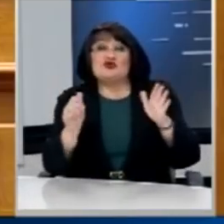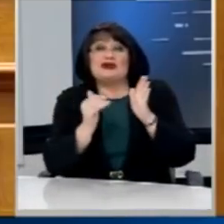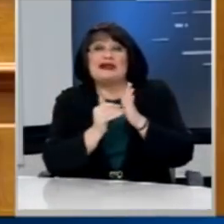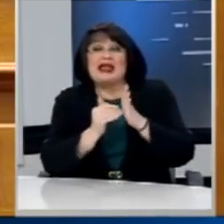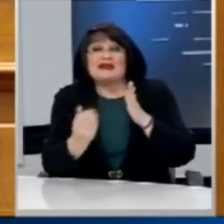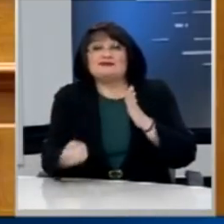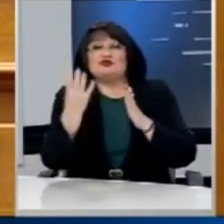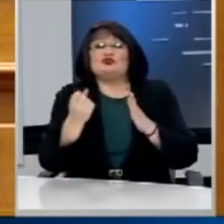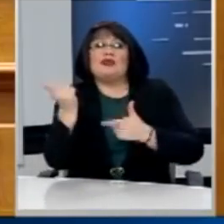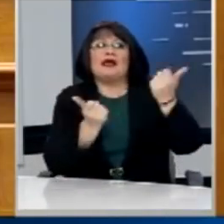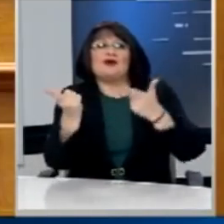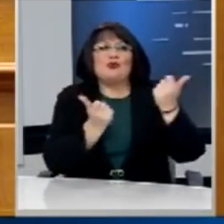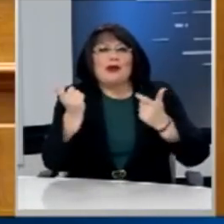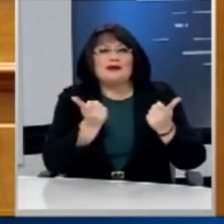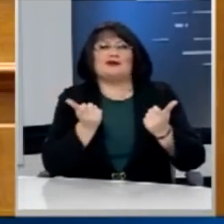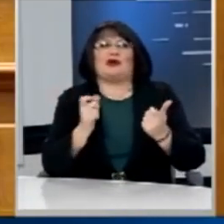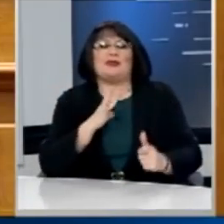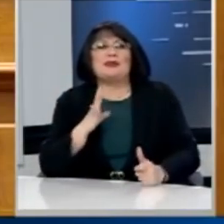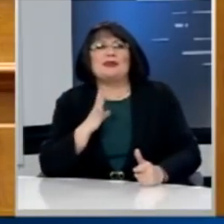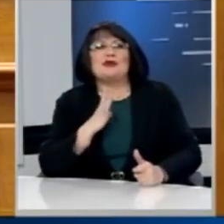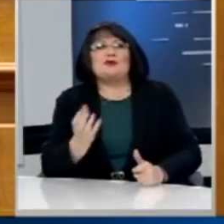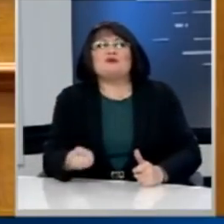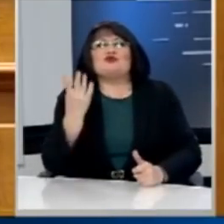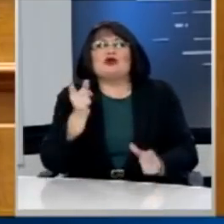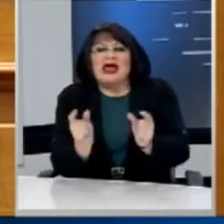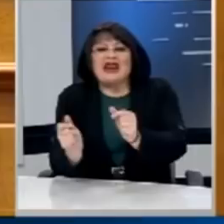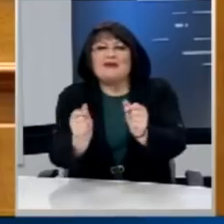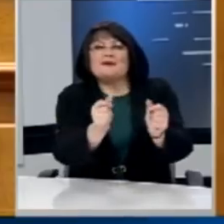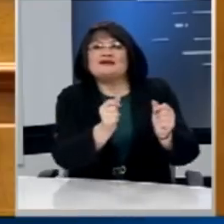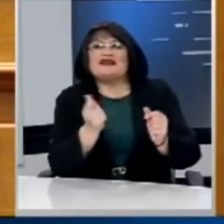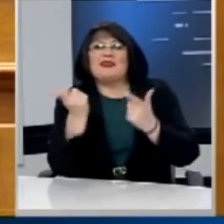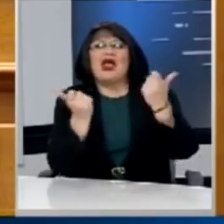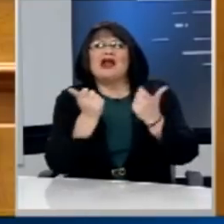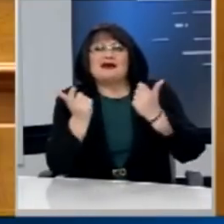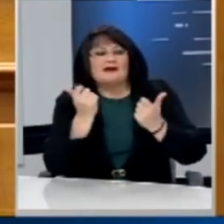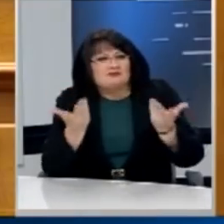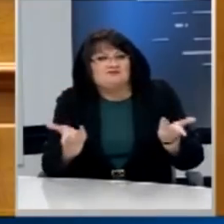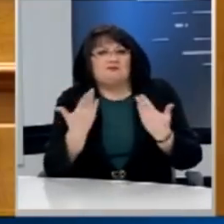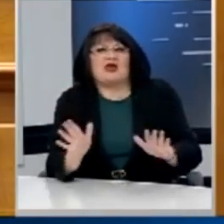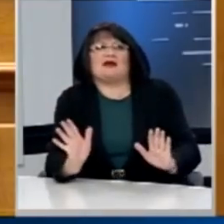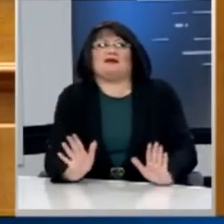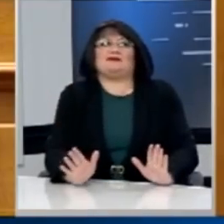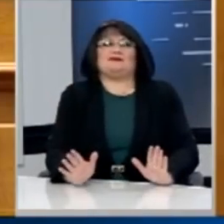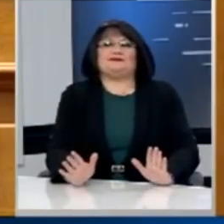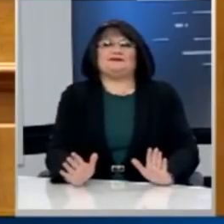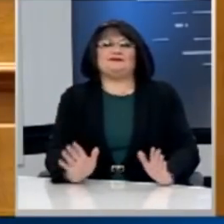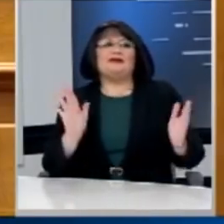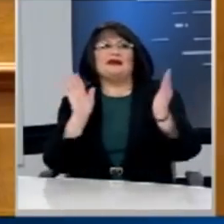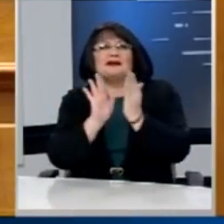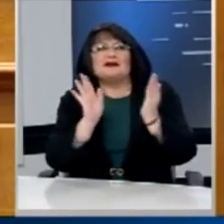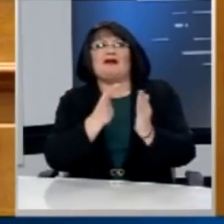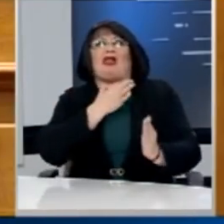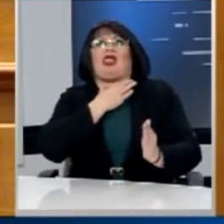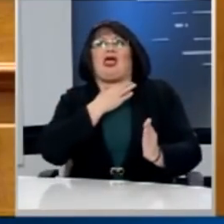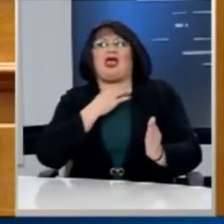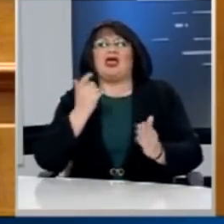600.000 καινούργιοι δανειολήπτες μπήκαν στο νέο καθεστώς ρυθμίσεων. Δρομολογήθηκε η αντιμετώπιση των